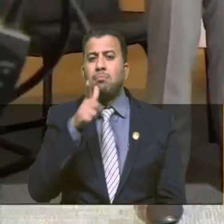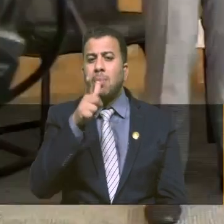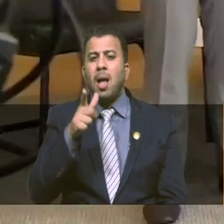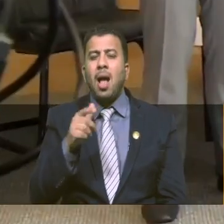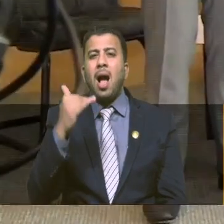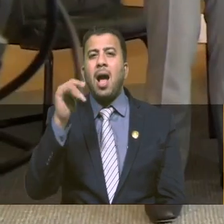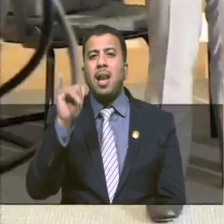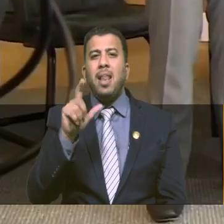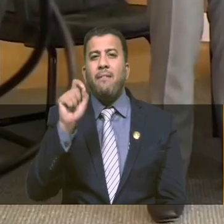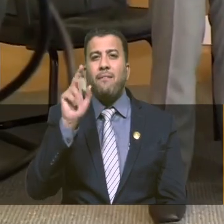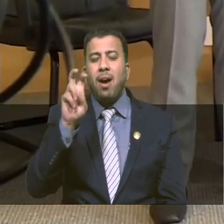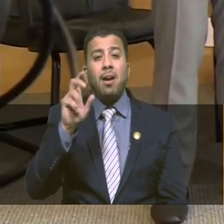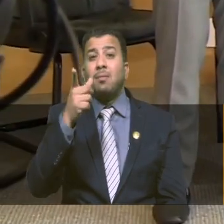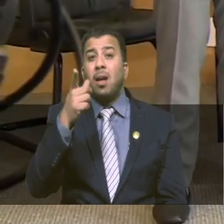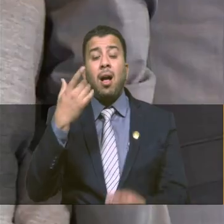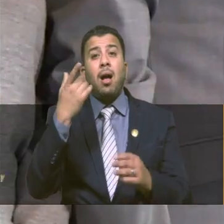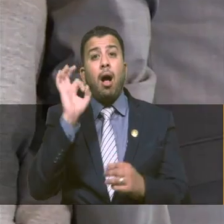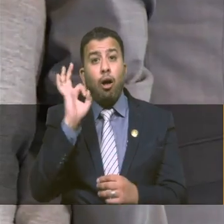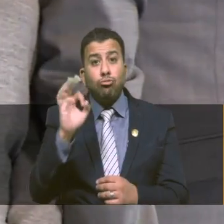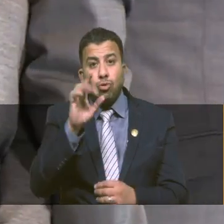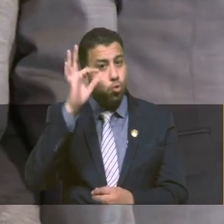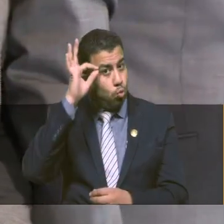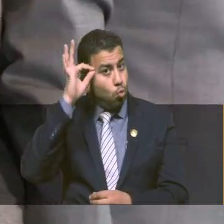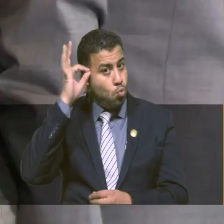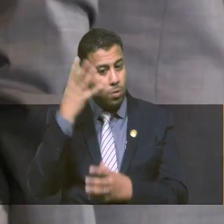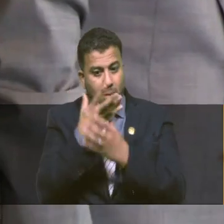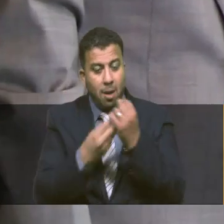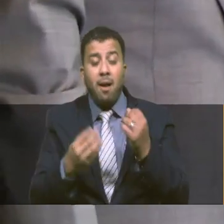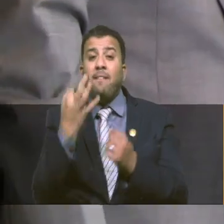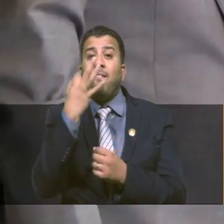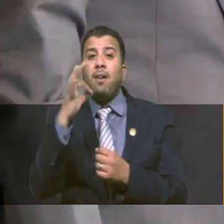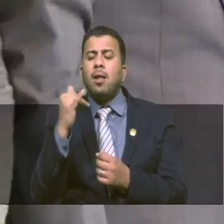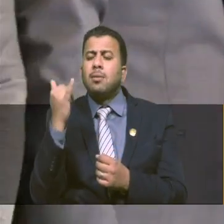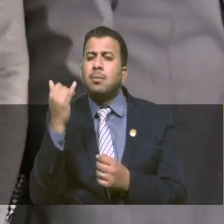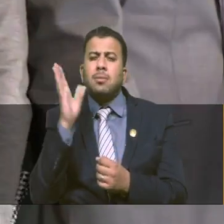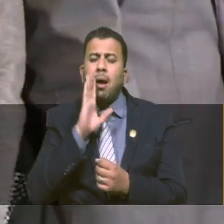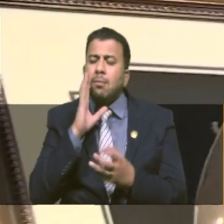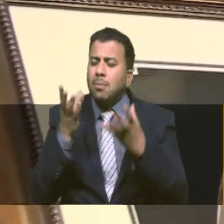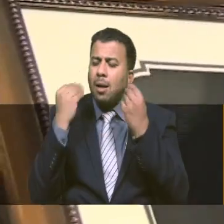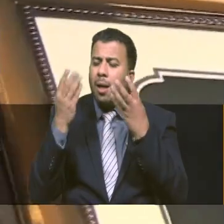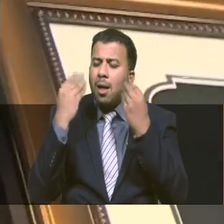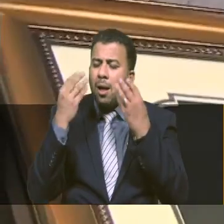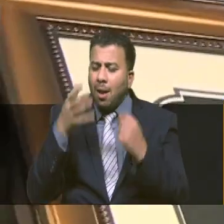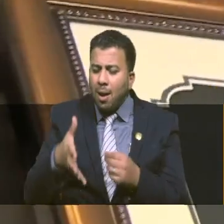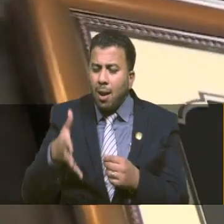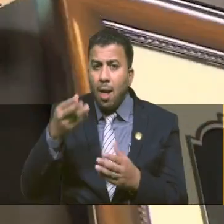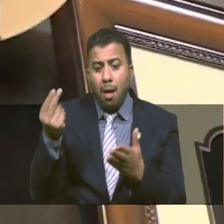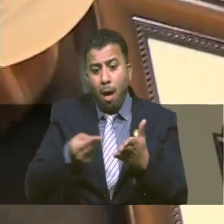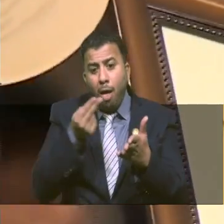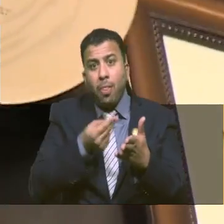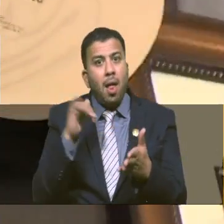خليفة شاب فرنسي من أصول تونسية تعلم اللغة العربية في صباه واحترف الخط